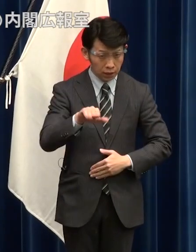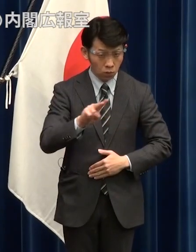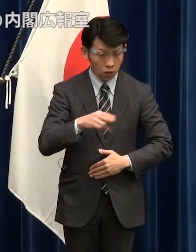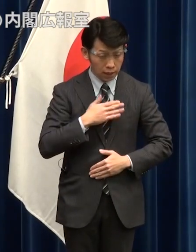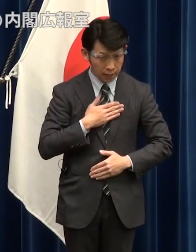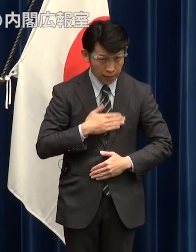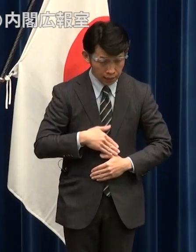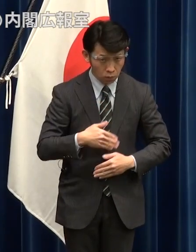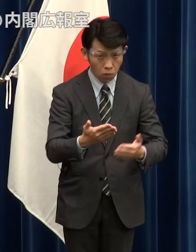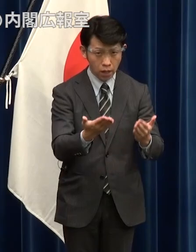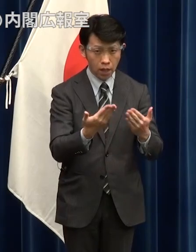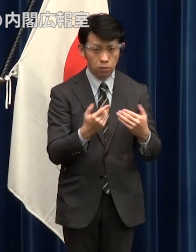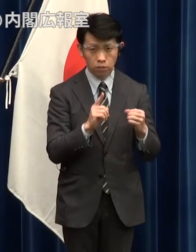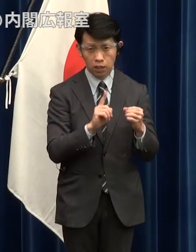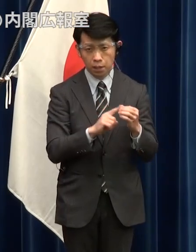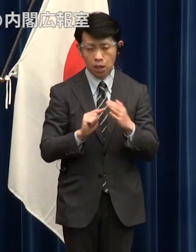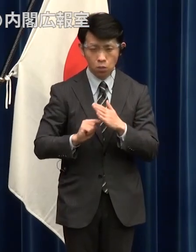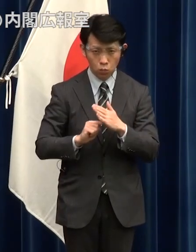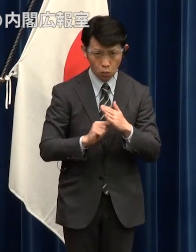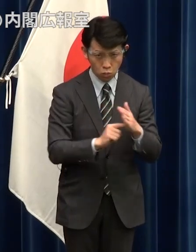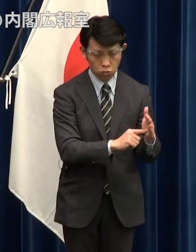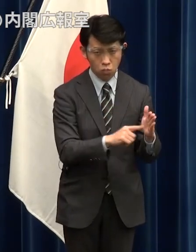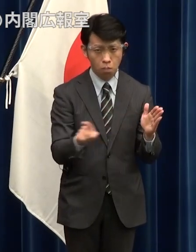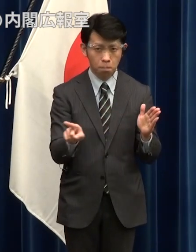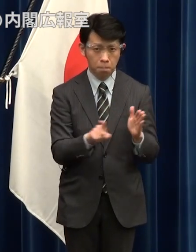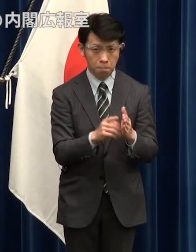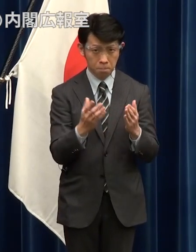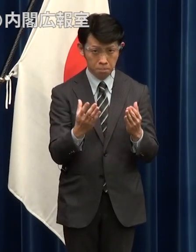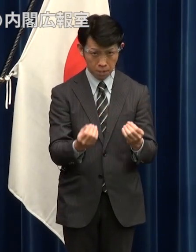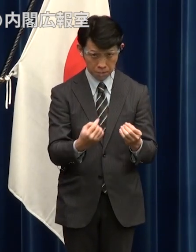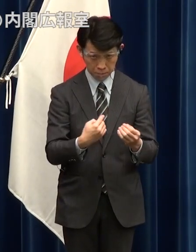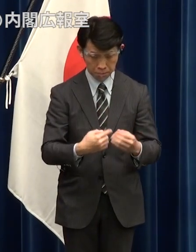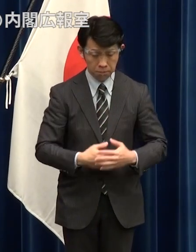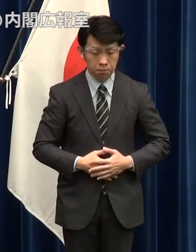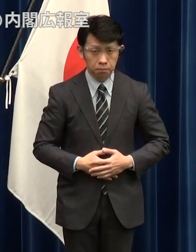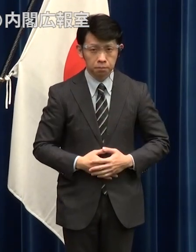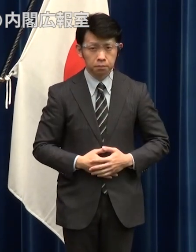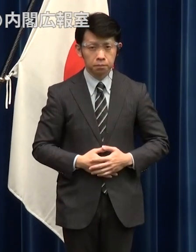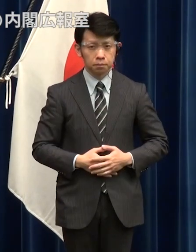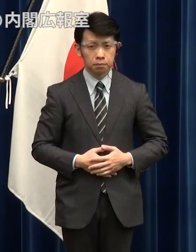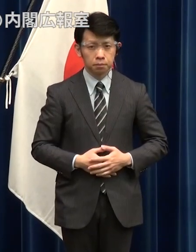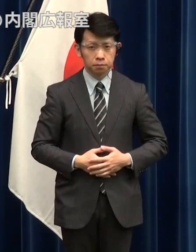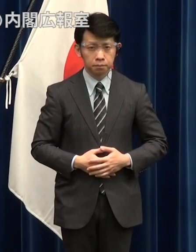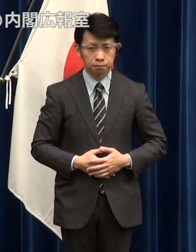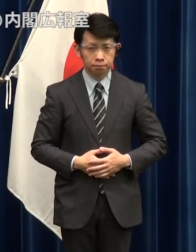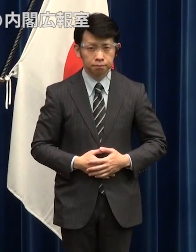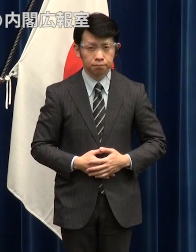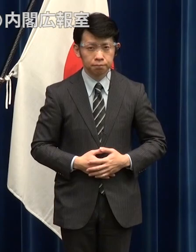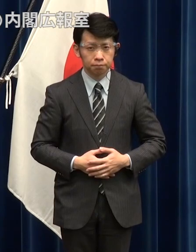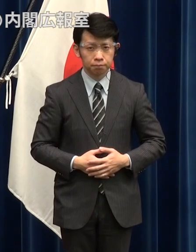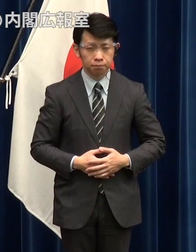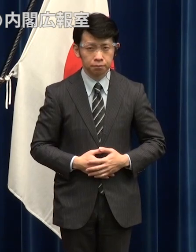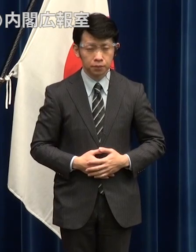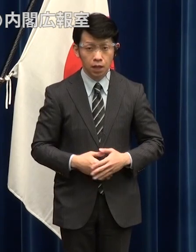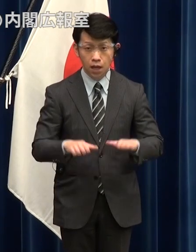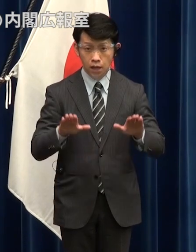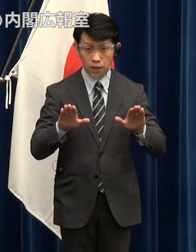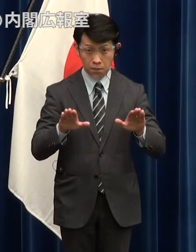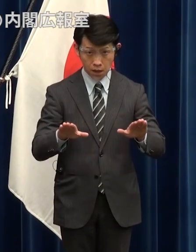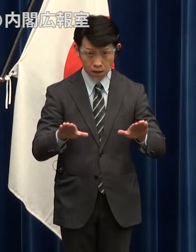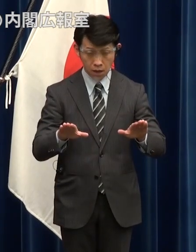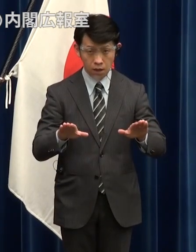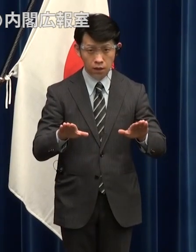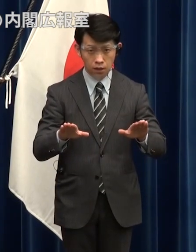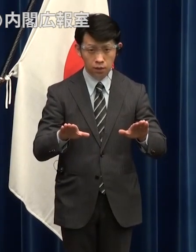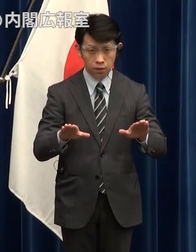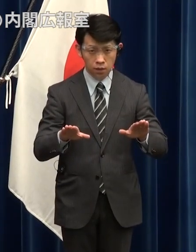をしてきた、こうしたことであります。一方で今私たちの置か